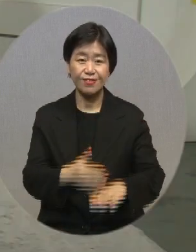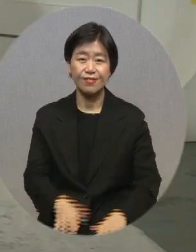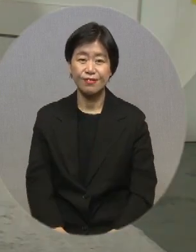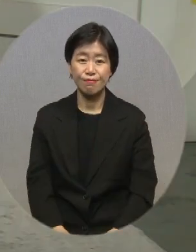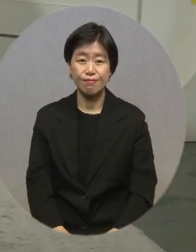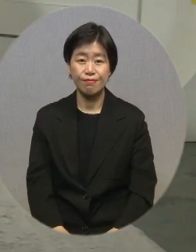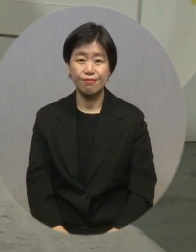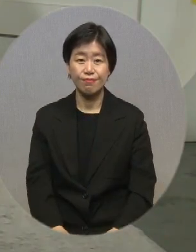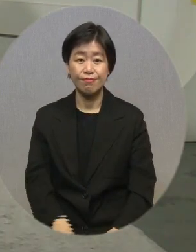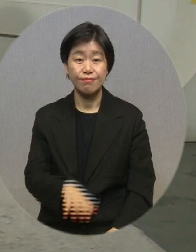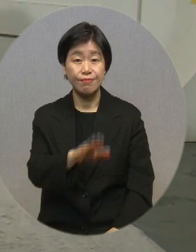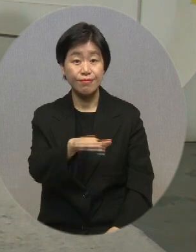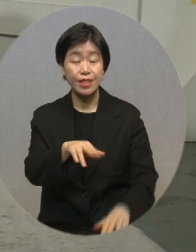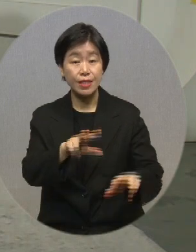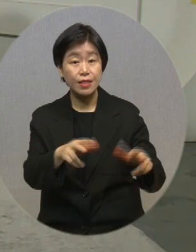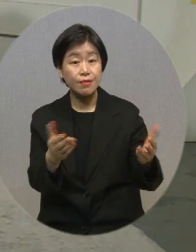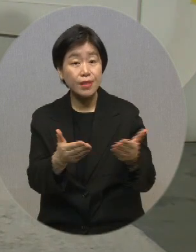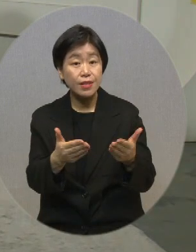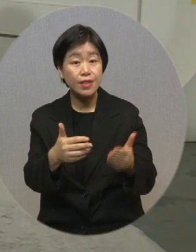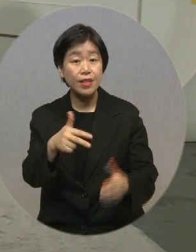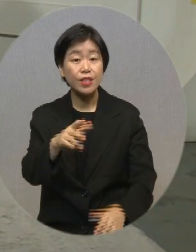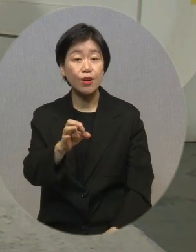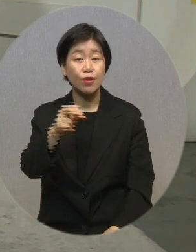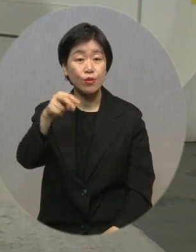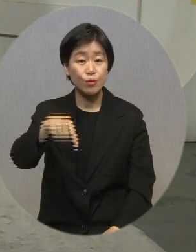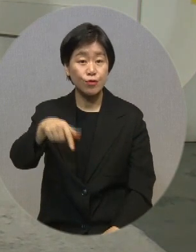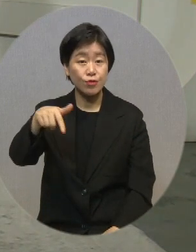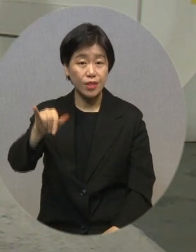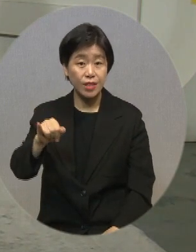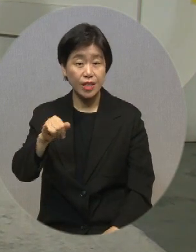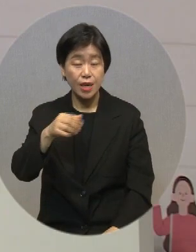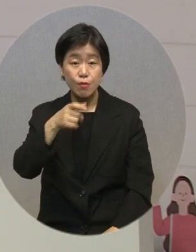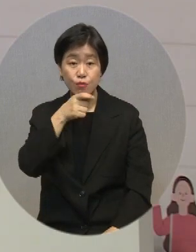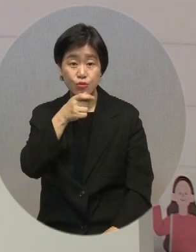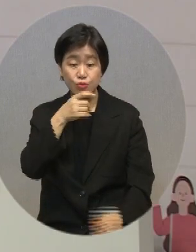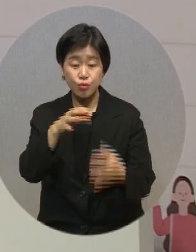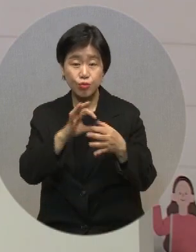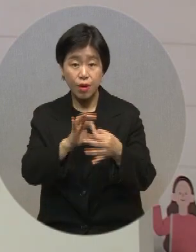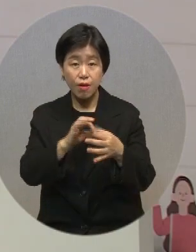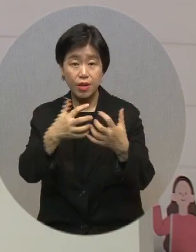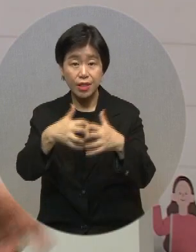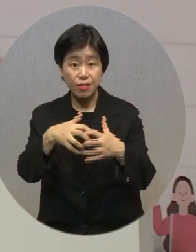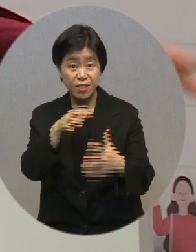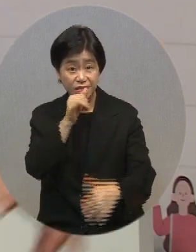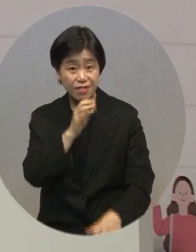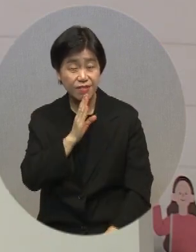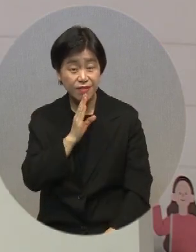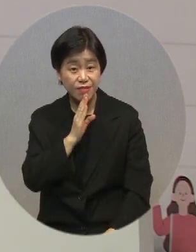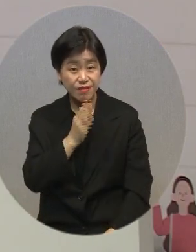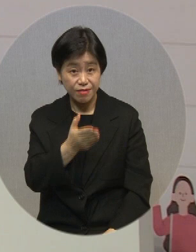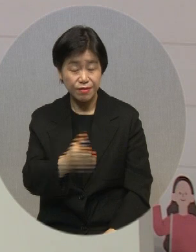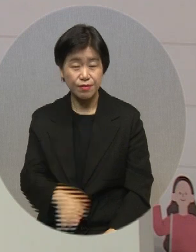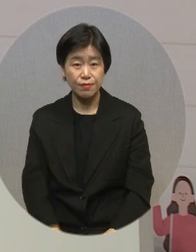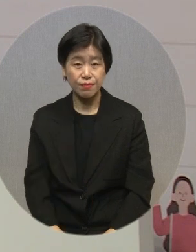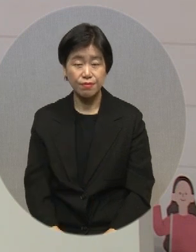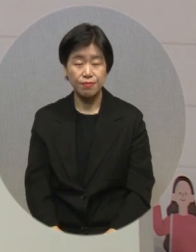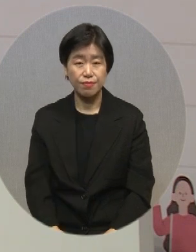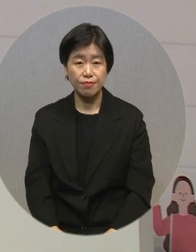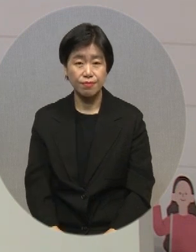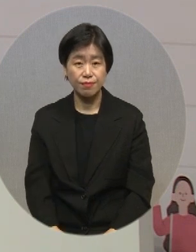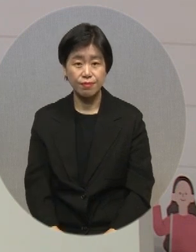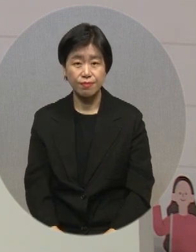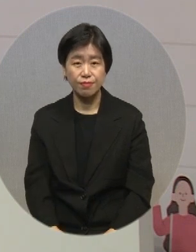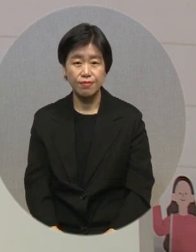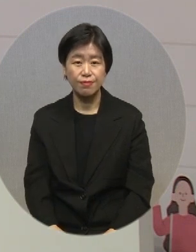저 정숙이 대리점 모셨다고 했잖아. 아 그렇죠. 저 네. 이제... 어떤 물이 우리 몸에 좋을까요? 아주 아, 나온 김에 다 오늘 그것까지 하고